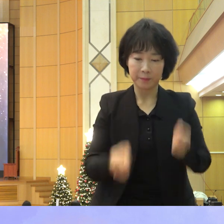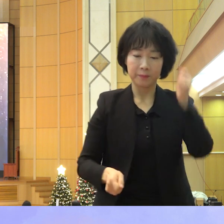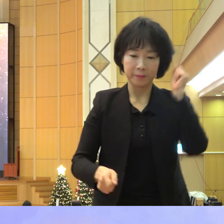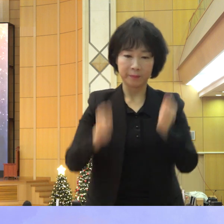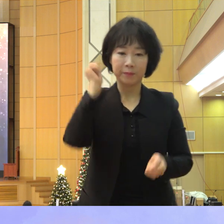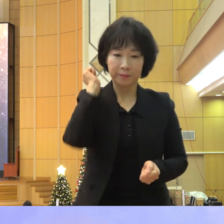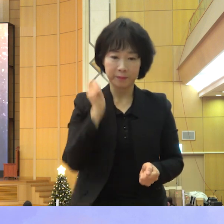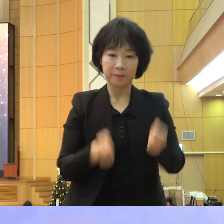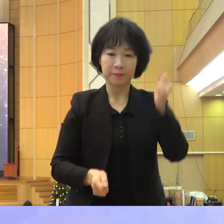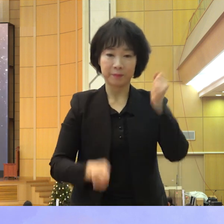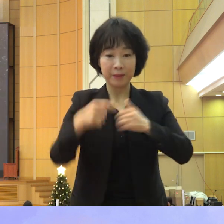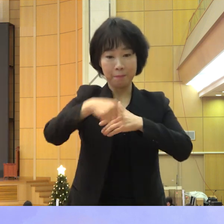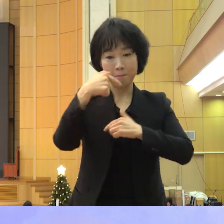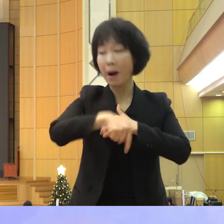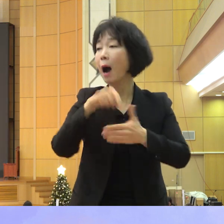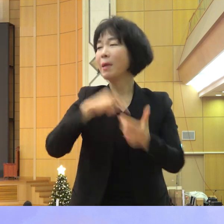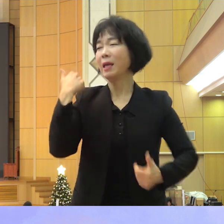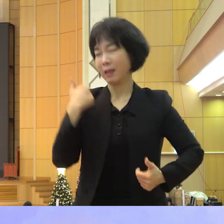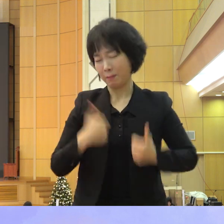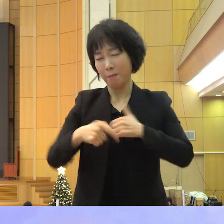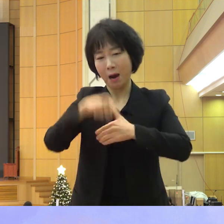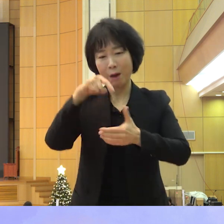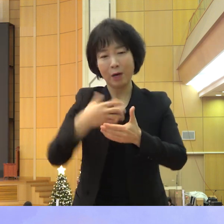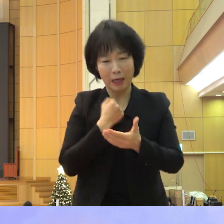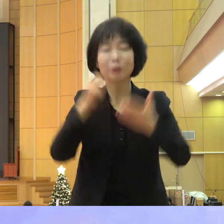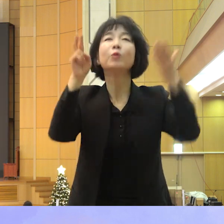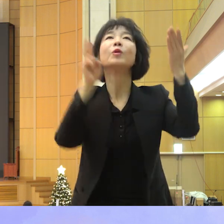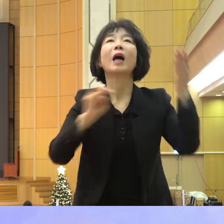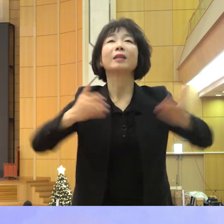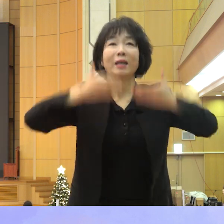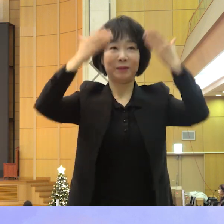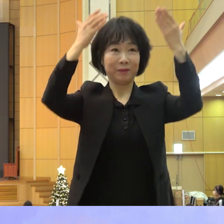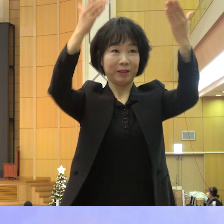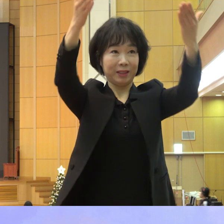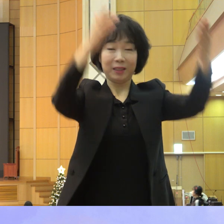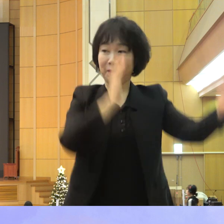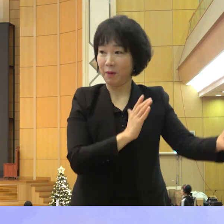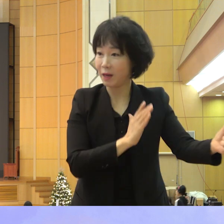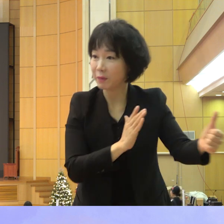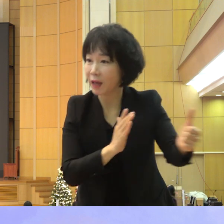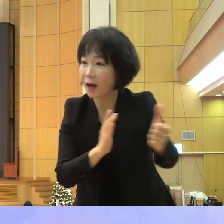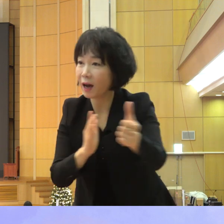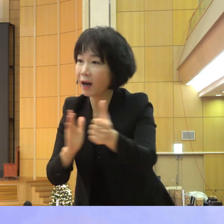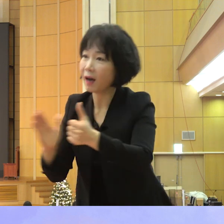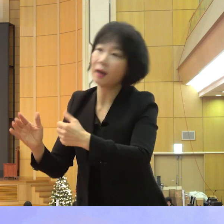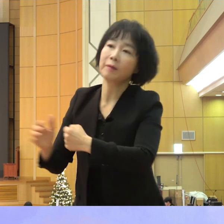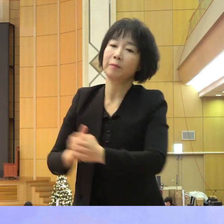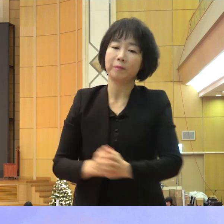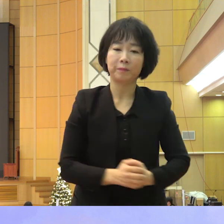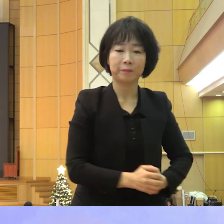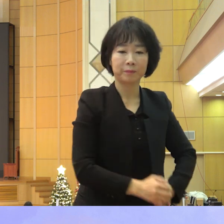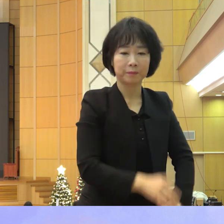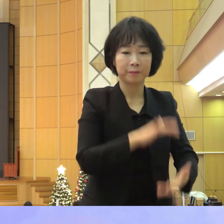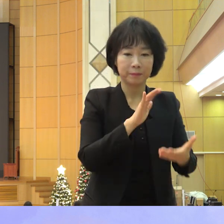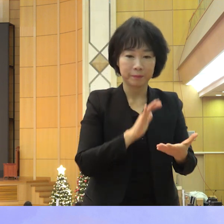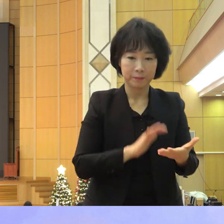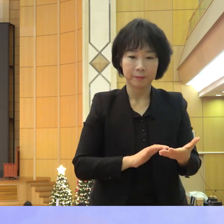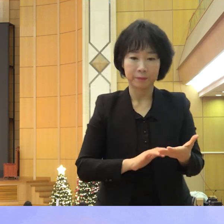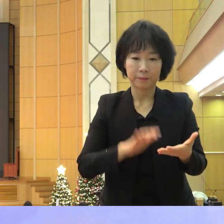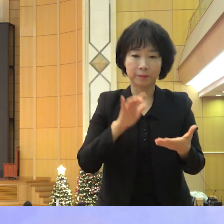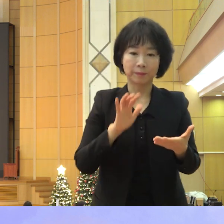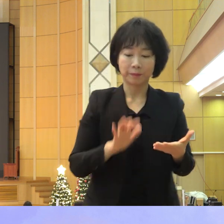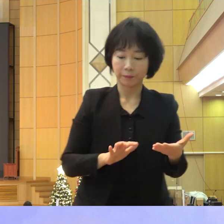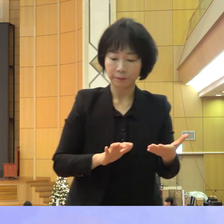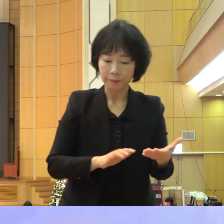마음으로 찬양하기를 예수님의 이름으로 소망합니다. 기쁜 마음이어서 주님께 높여 찬양하시기를 예수님의